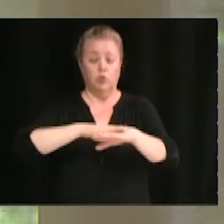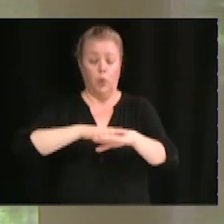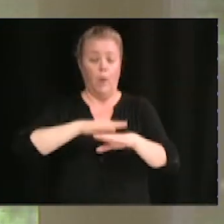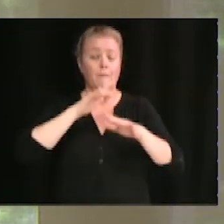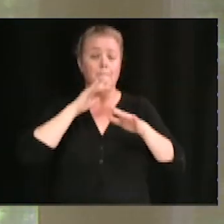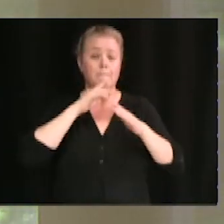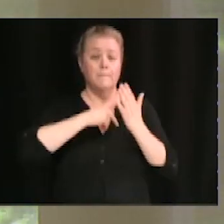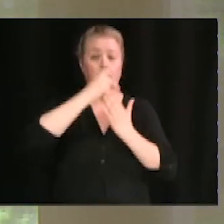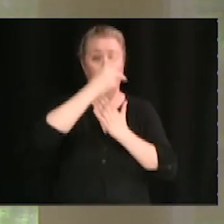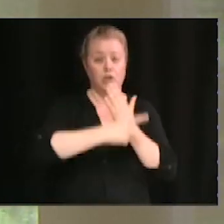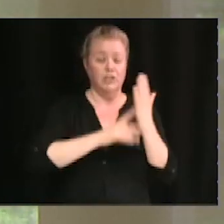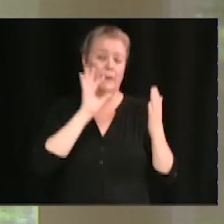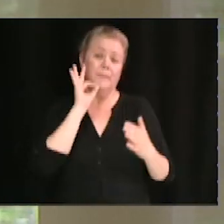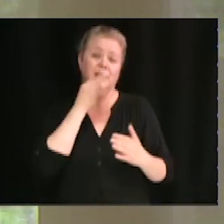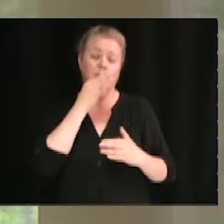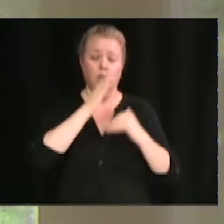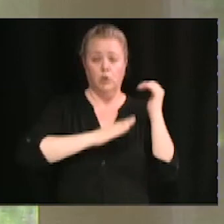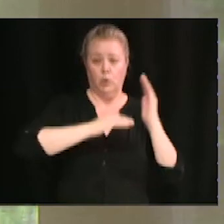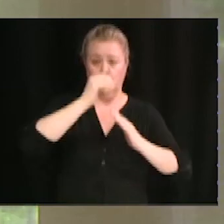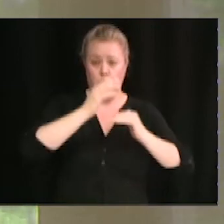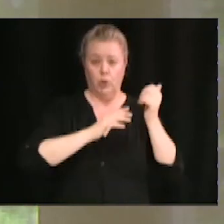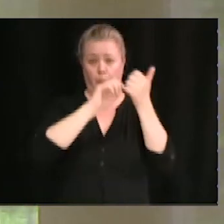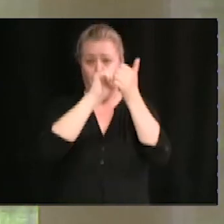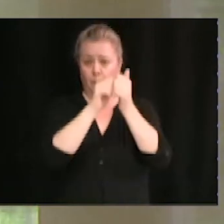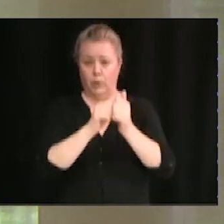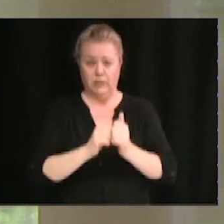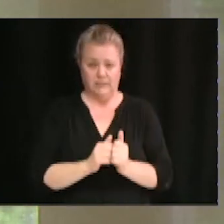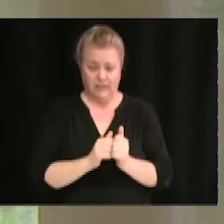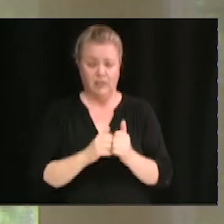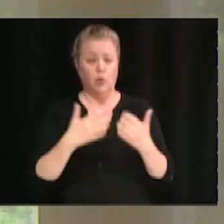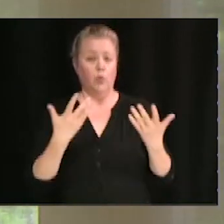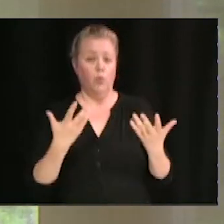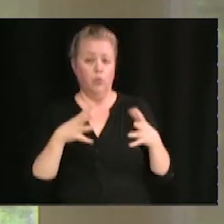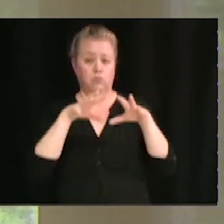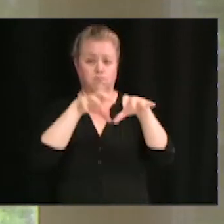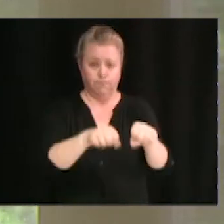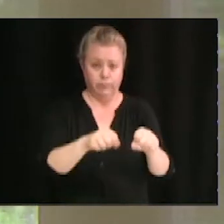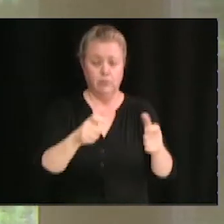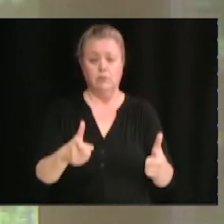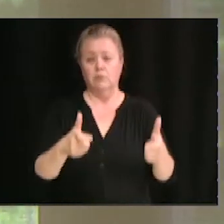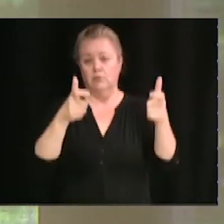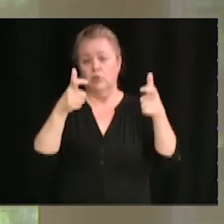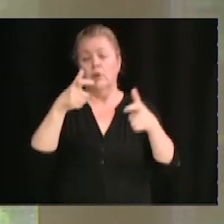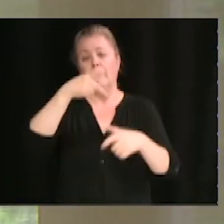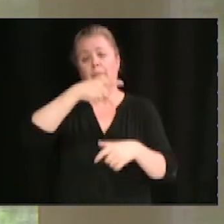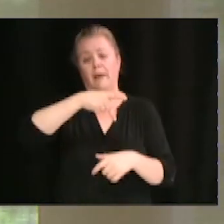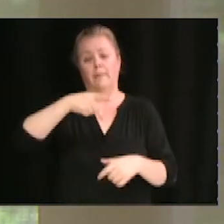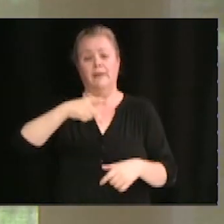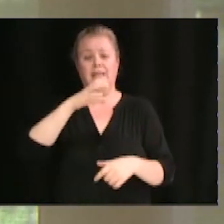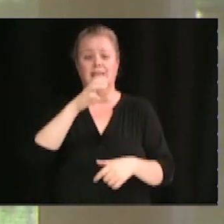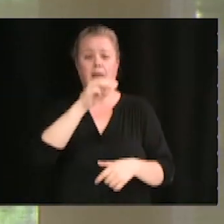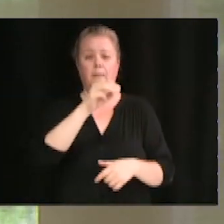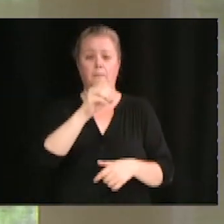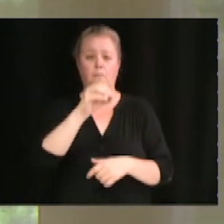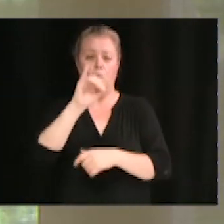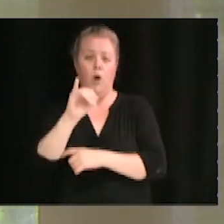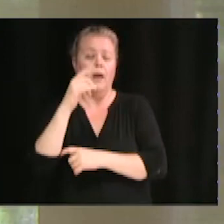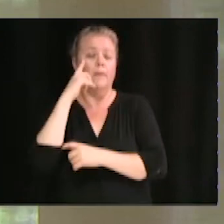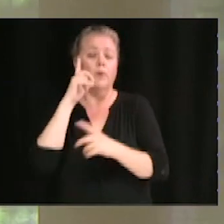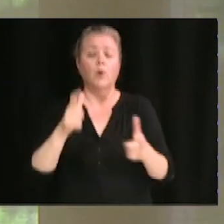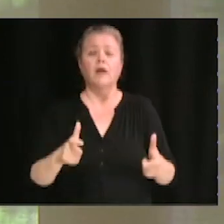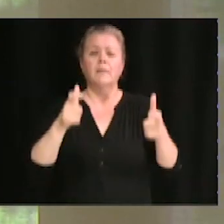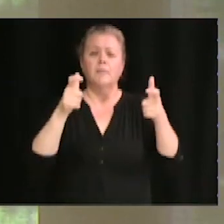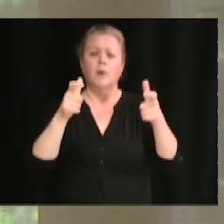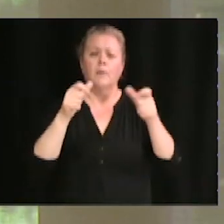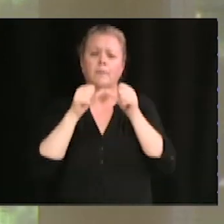de modification ou d'occupation d'un immeuble, PPC-moi, concernant l'immeuble situé au numéro 7 à 9, route